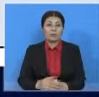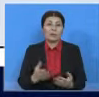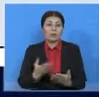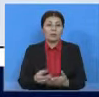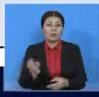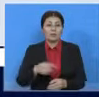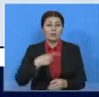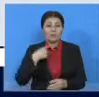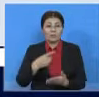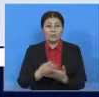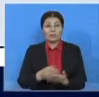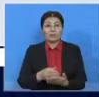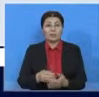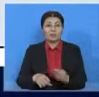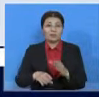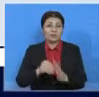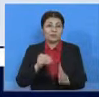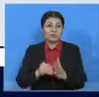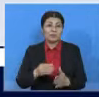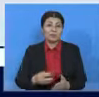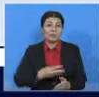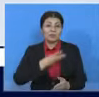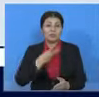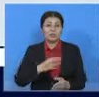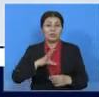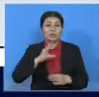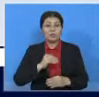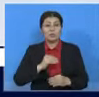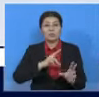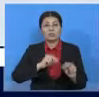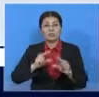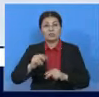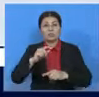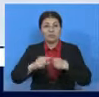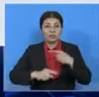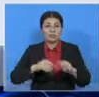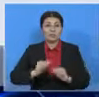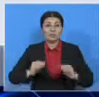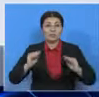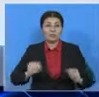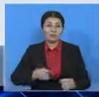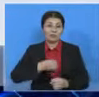Я проголосовал на референдуме. Я желаю мира и счастья нашим потомкам. Пусть они видят все блага